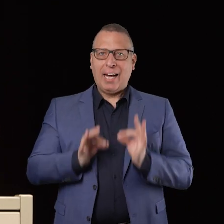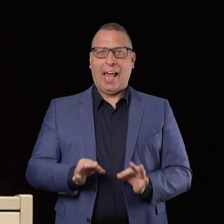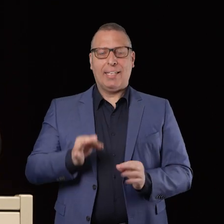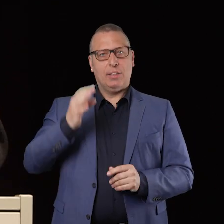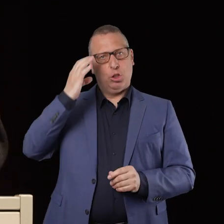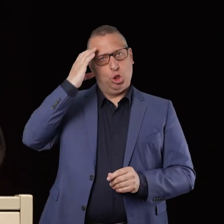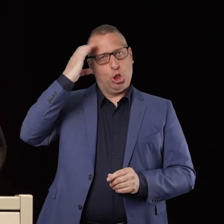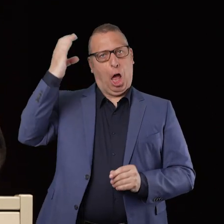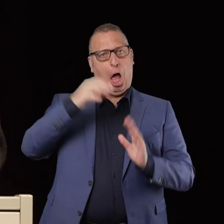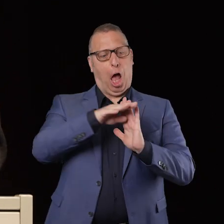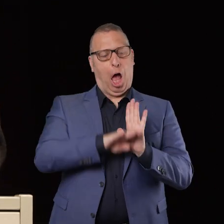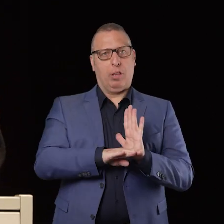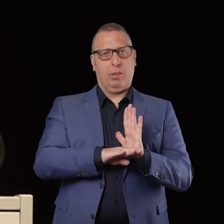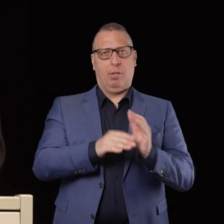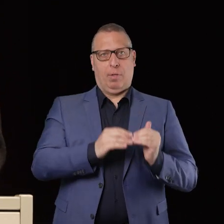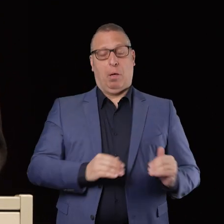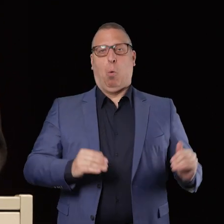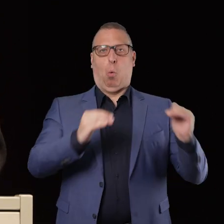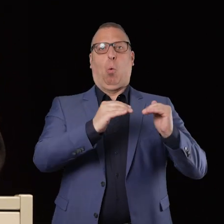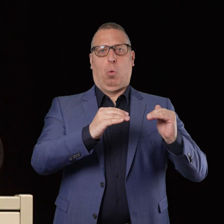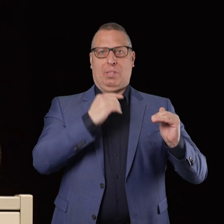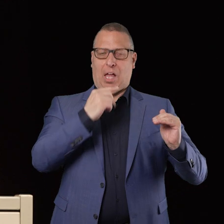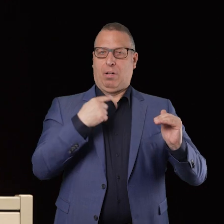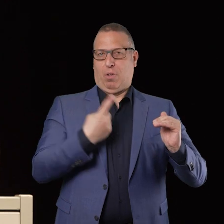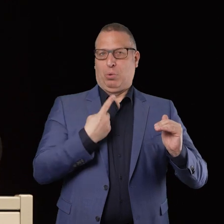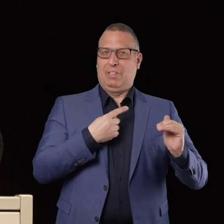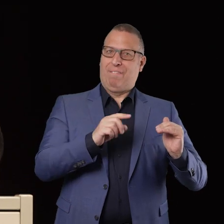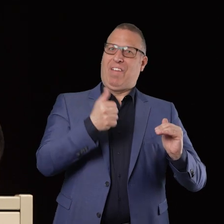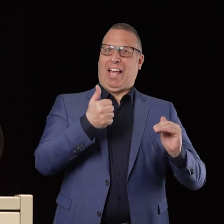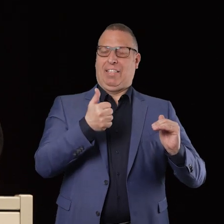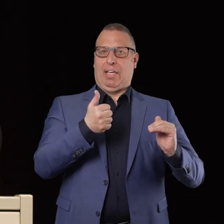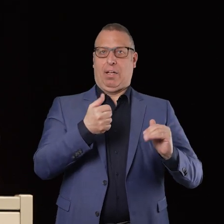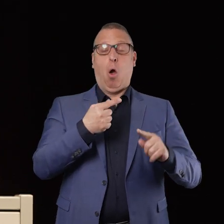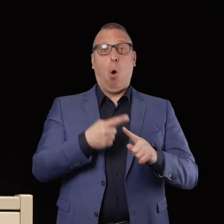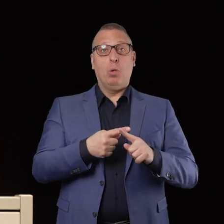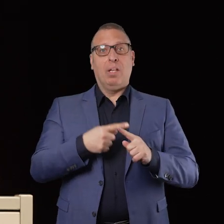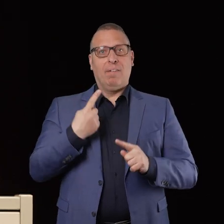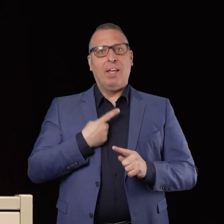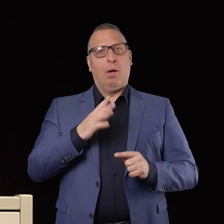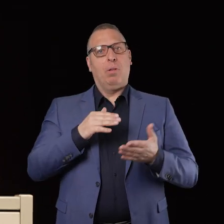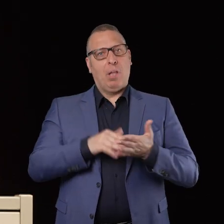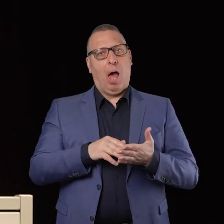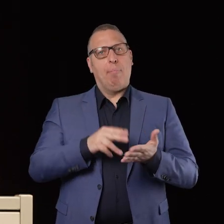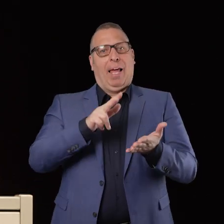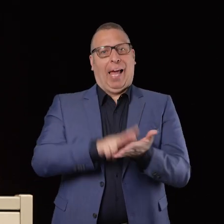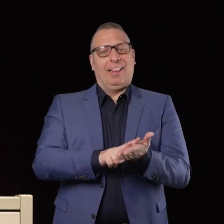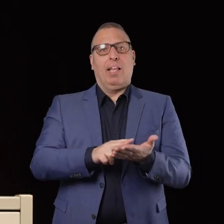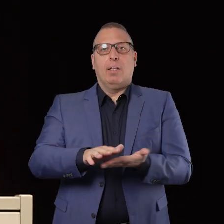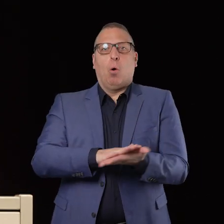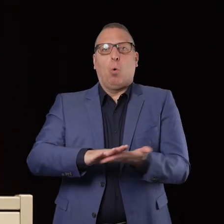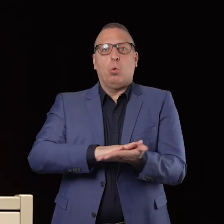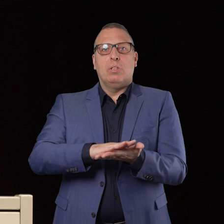der Rechtsstaatlichkeit einen hohen Stellenwert ein. Und wir bekennen uns zu